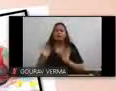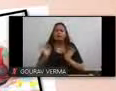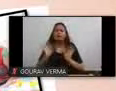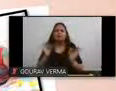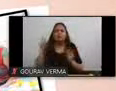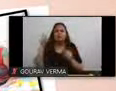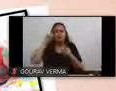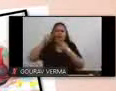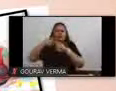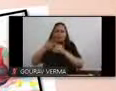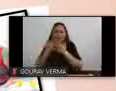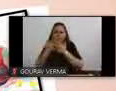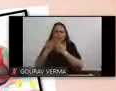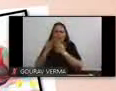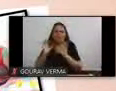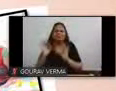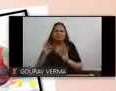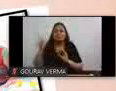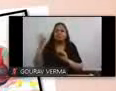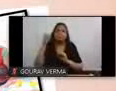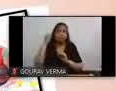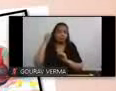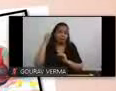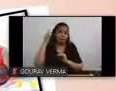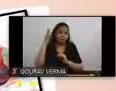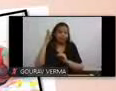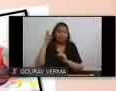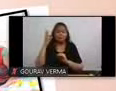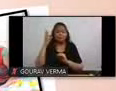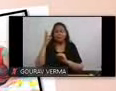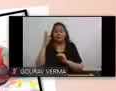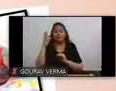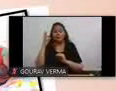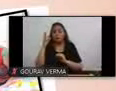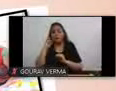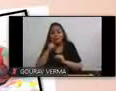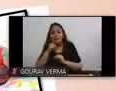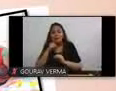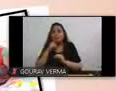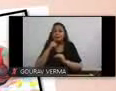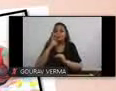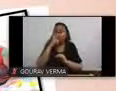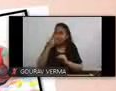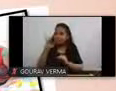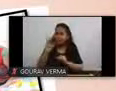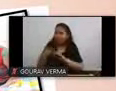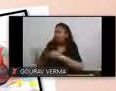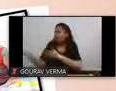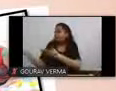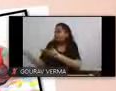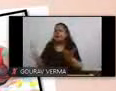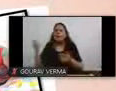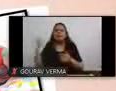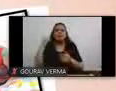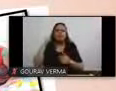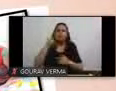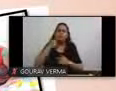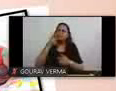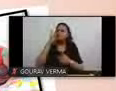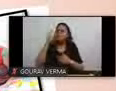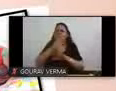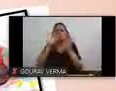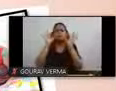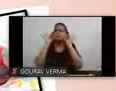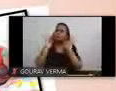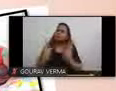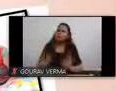say, because और बच्चों को तो sensory experience अपने से मिलता रहा है, अगल बगल बच्चे खेल रहे हैं, माँ पुकार रही है, कुकर की सीटी